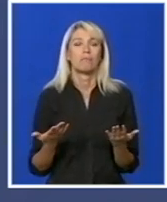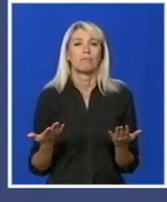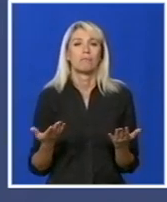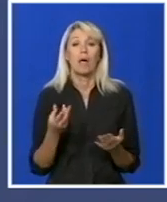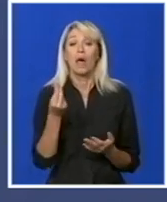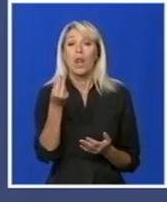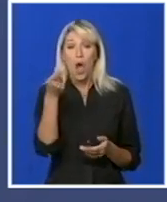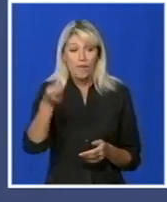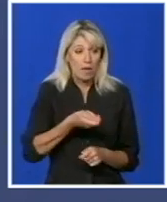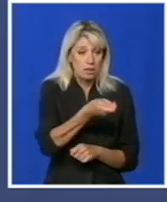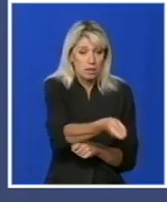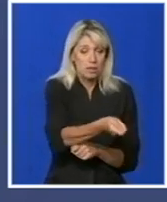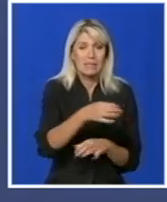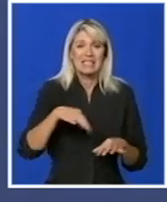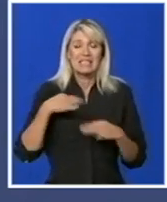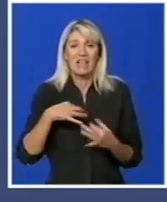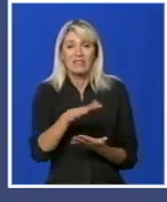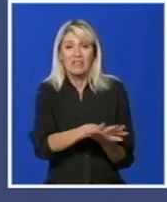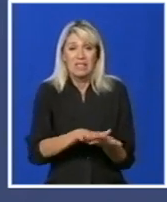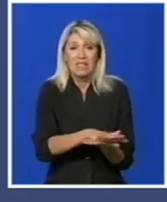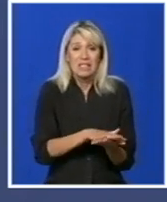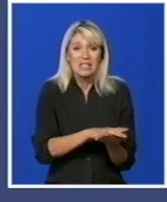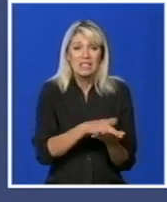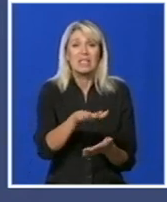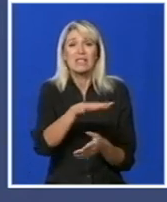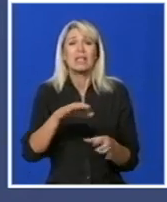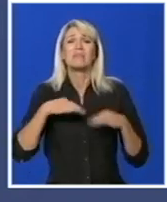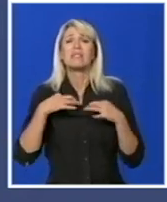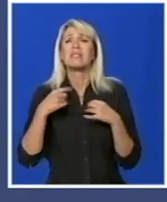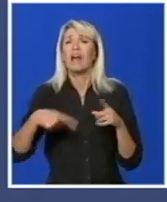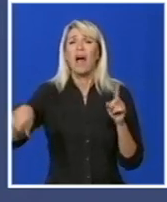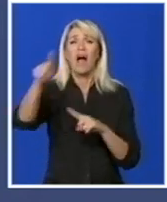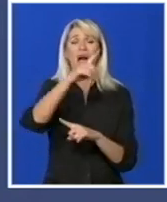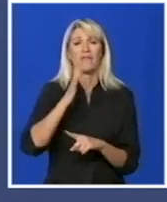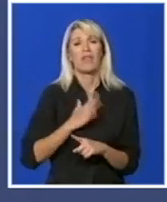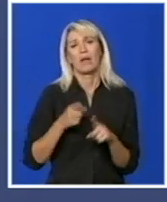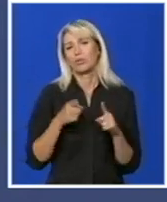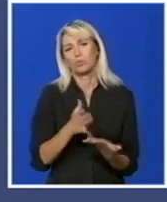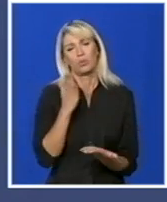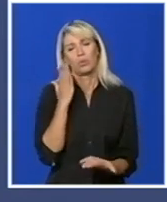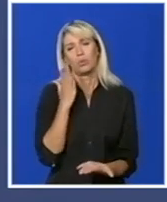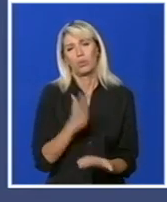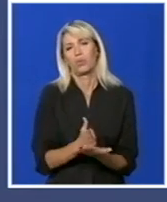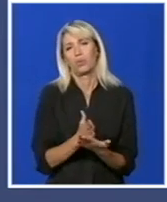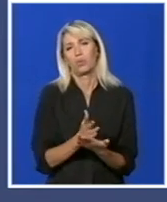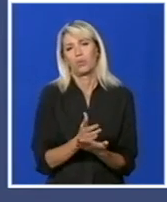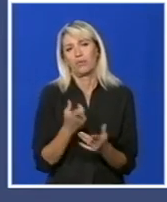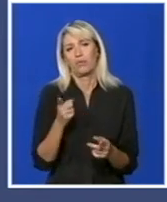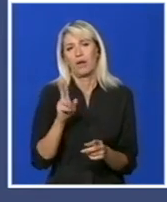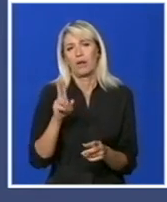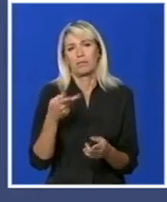para je uložena u zdravstveni sistem, u zdravstveni sektor, u zdravlje građana je sigurno uvek isplativ novac.